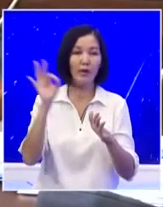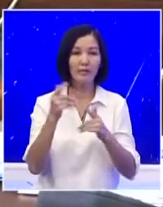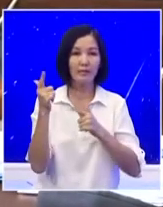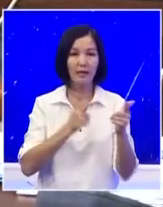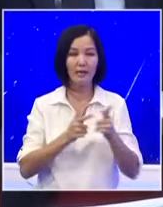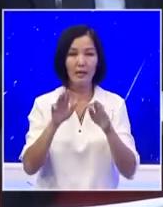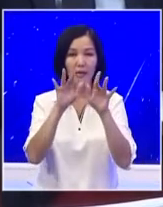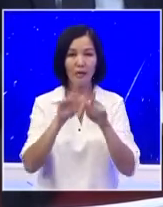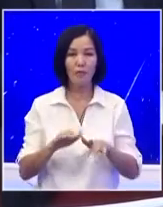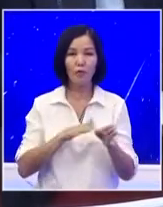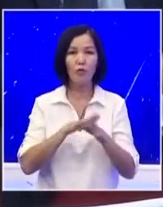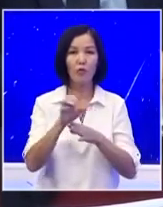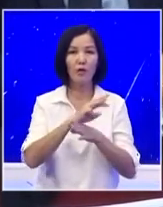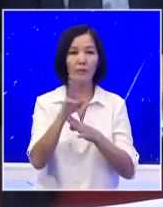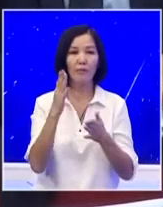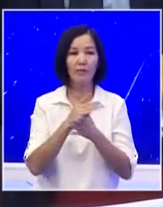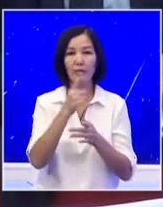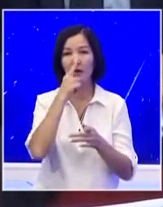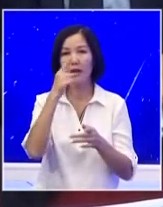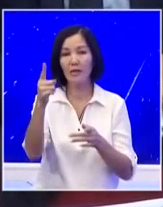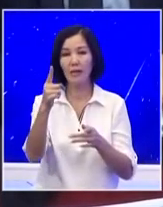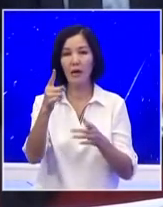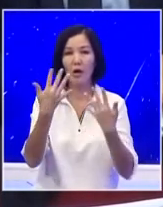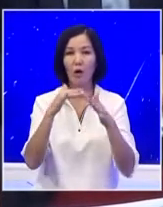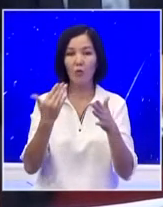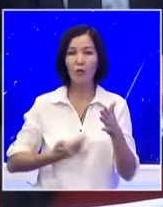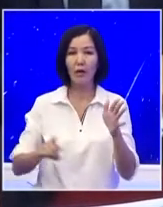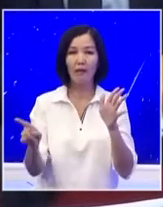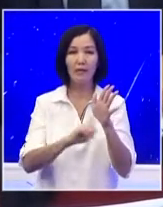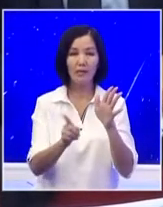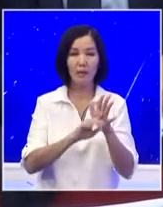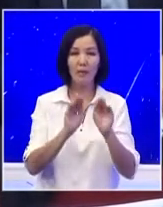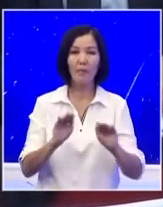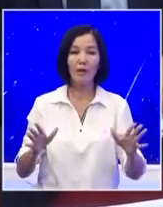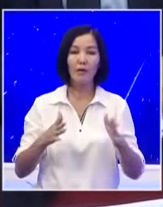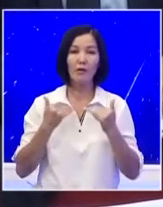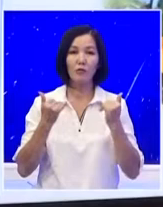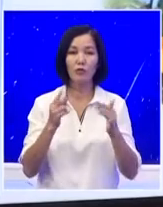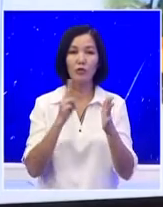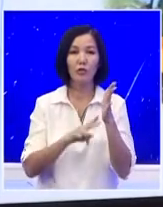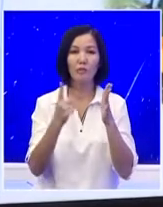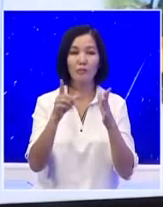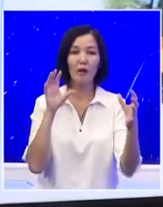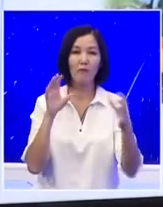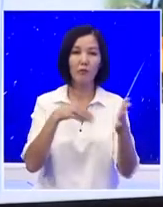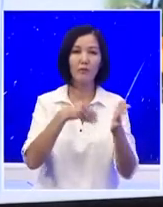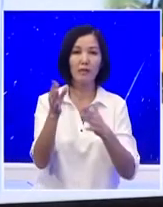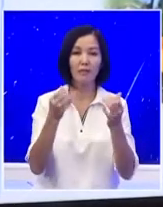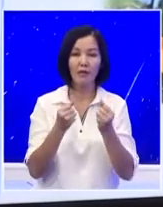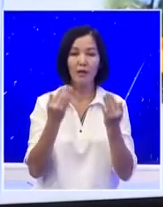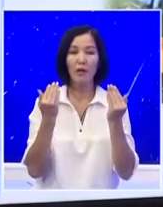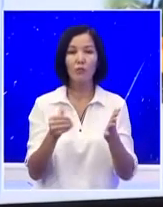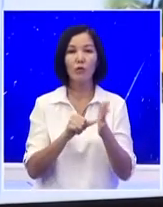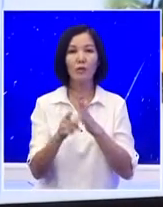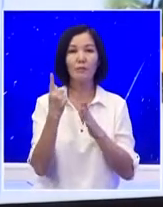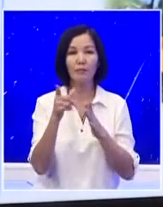толықтай қамтамасыз етілген. Ал шалғайдағы елді мекендерде тасымалдап оқитын балалар үшін 71 автобустар сатып алынады. Бүгінде 61